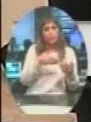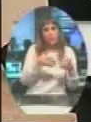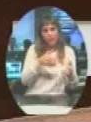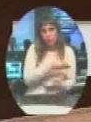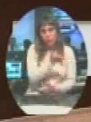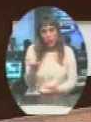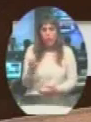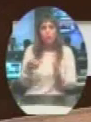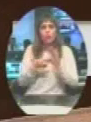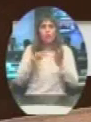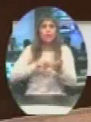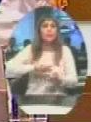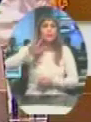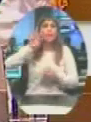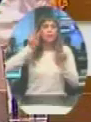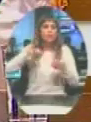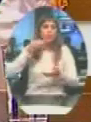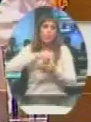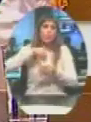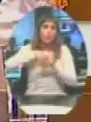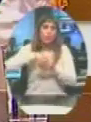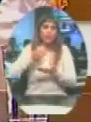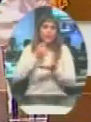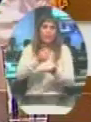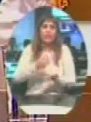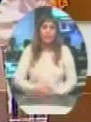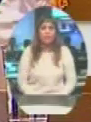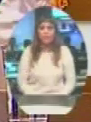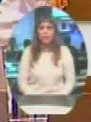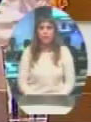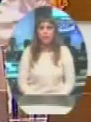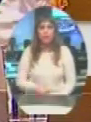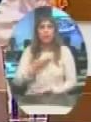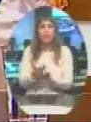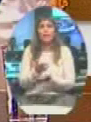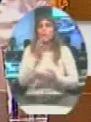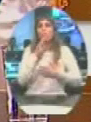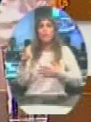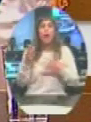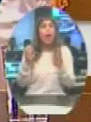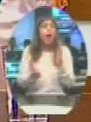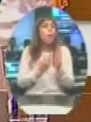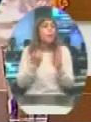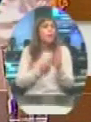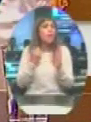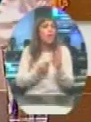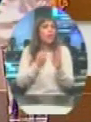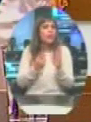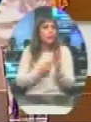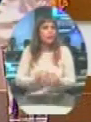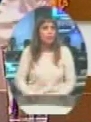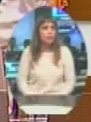להימצאות התוכנית לצפון בתקציב. ההצעה הזו שהובטחה כל כך הרבה פעמים וגובתה בהחלטות